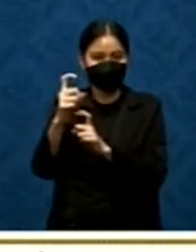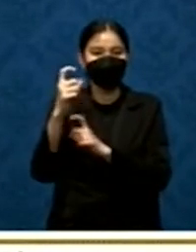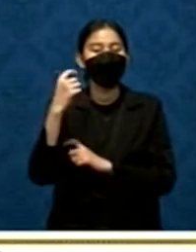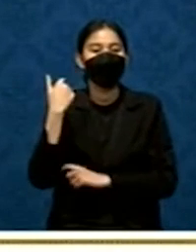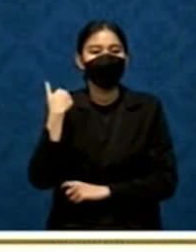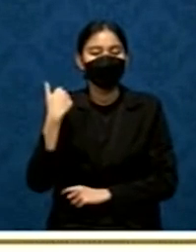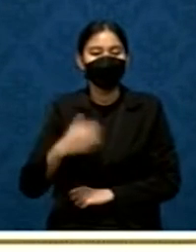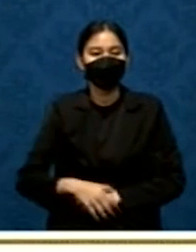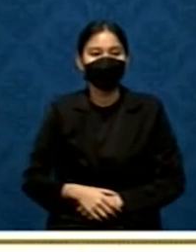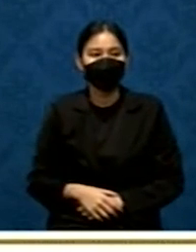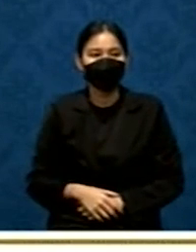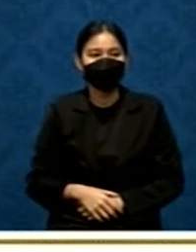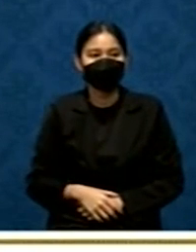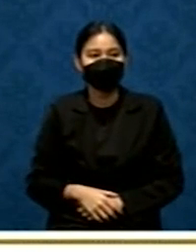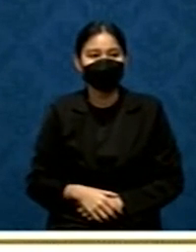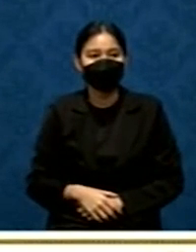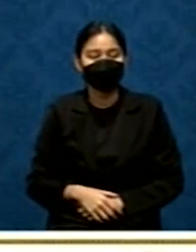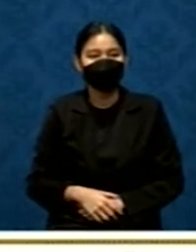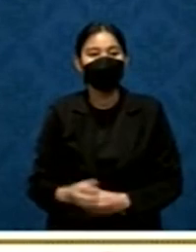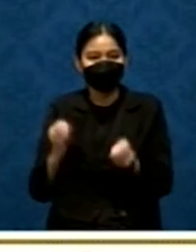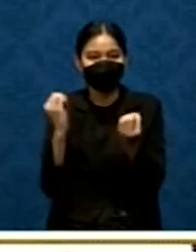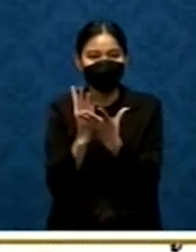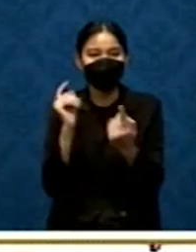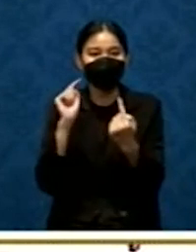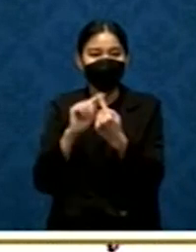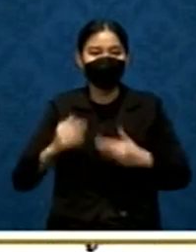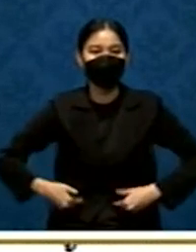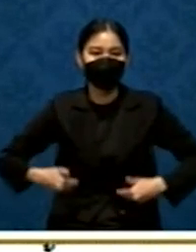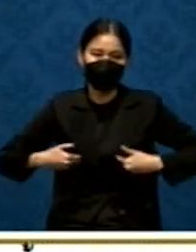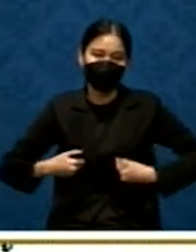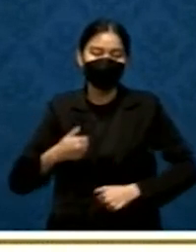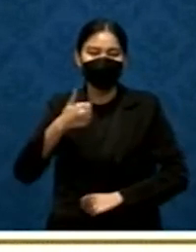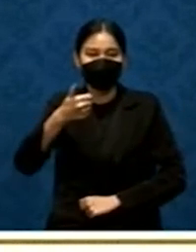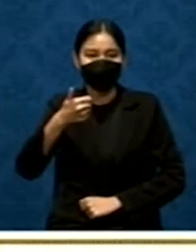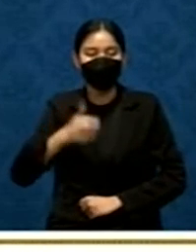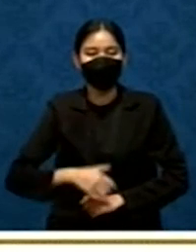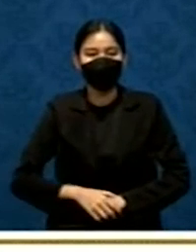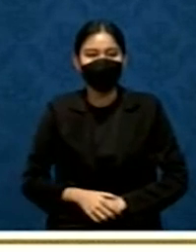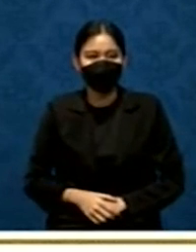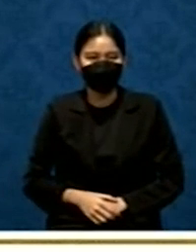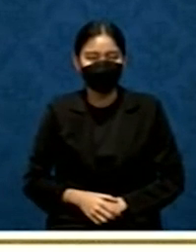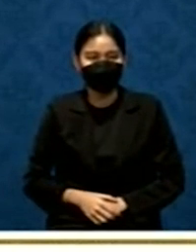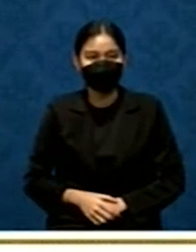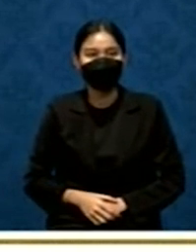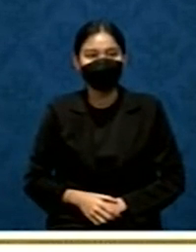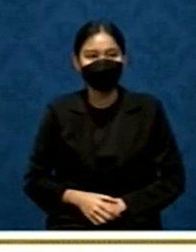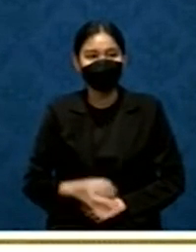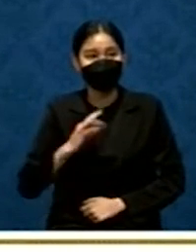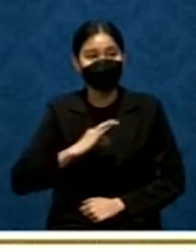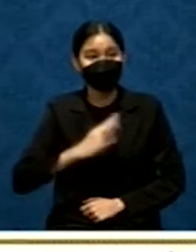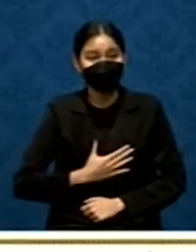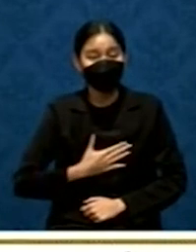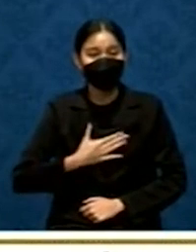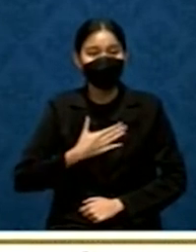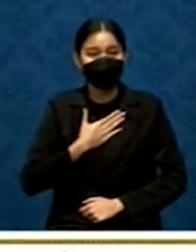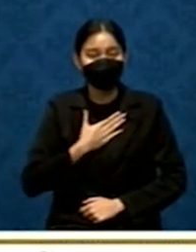ายแล้วถึงการชีวิตได้นะครับก็เป็นที่สิ่งที่เราภาคภูมิใจว่าเราได้ส่